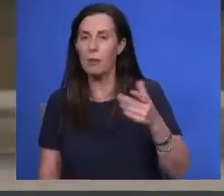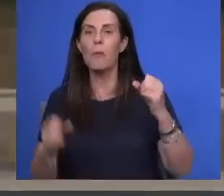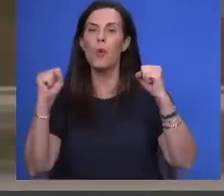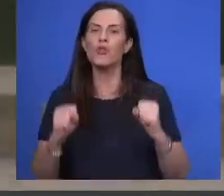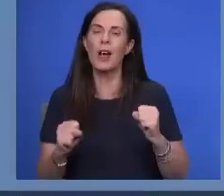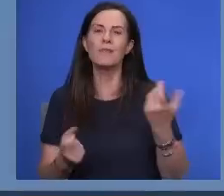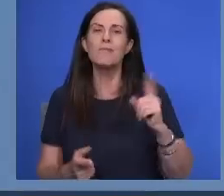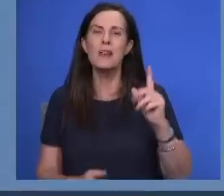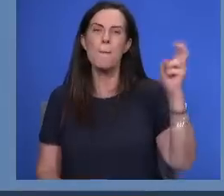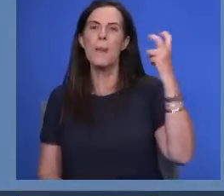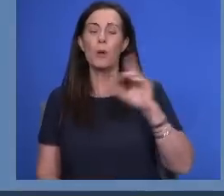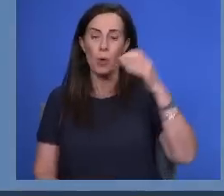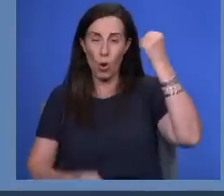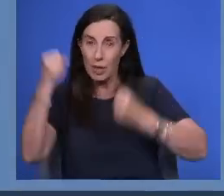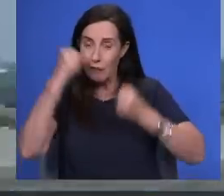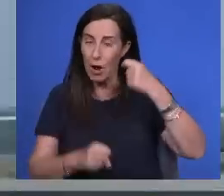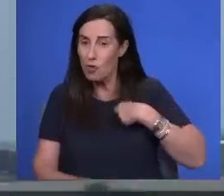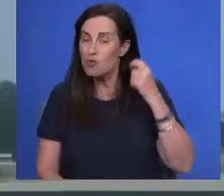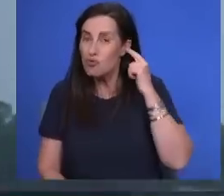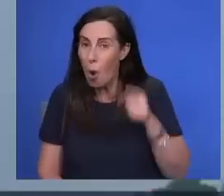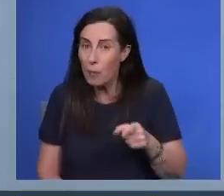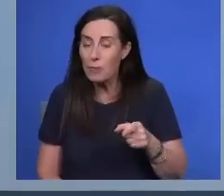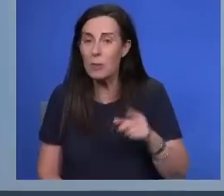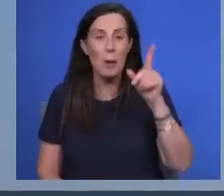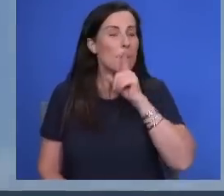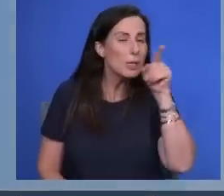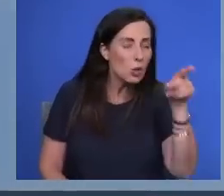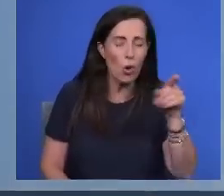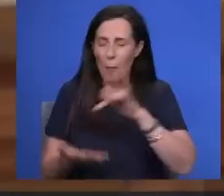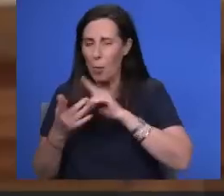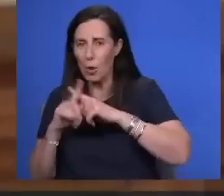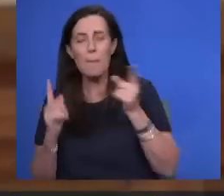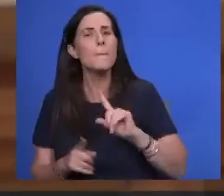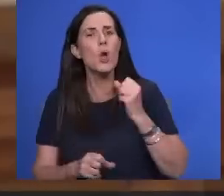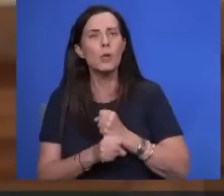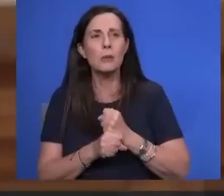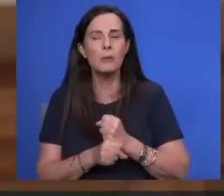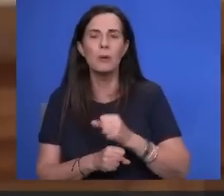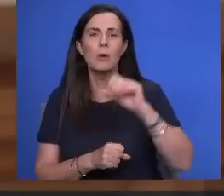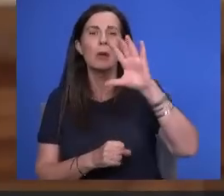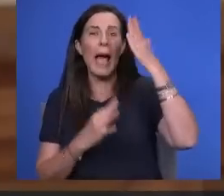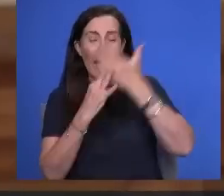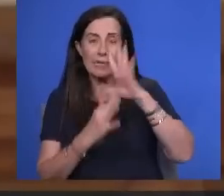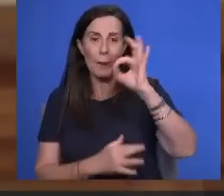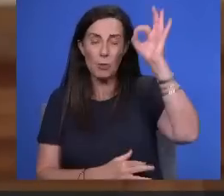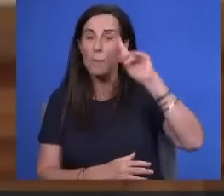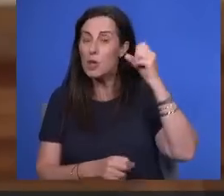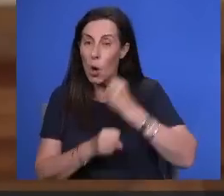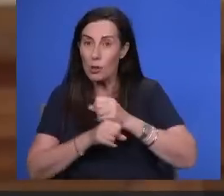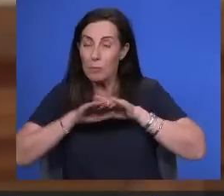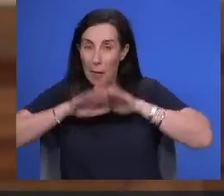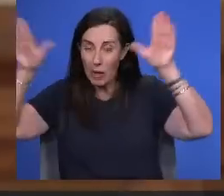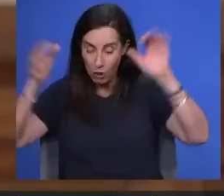המילואים. בכל תקיפה אווירית שאנחנו שומעים עליה בסוריה או בכל מקום אחר, בערך 50% ממי שנמצא